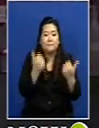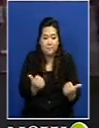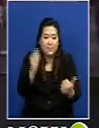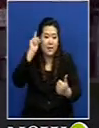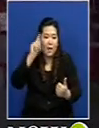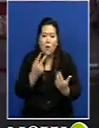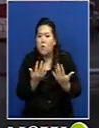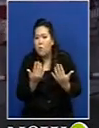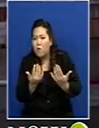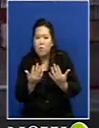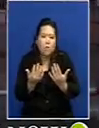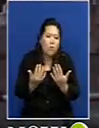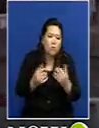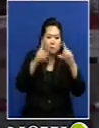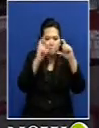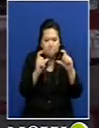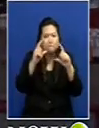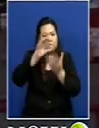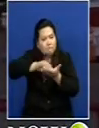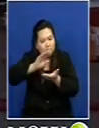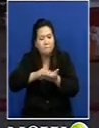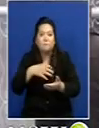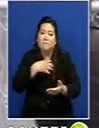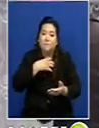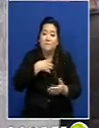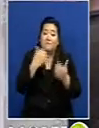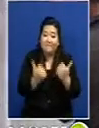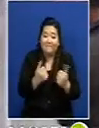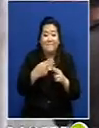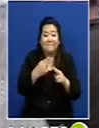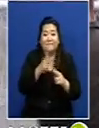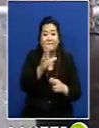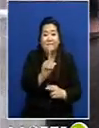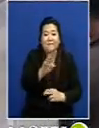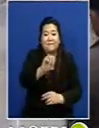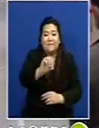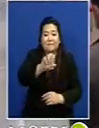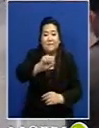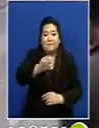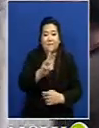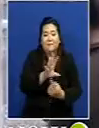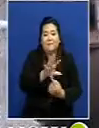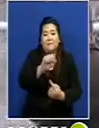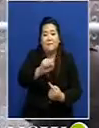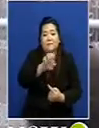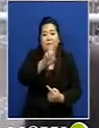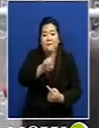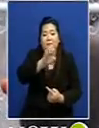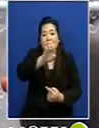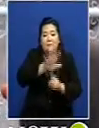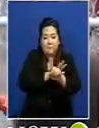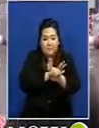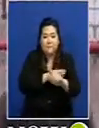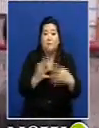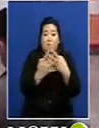ข่าวก็ไปยืนรอบันทึกภาพการปล่อยตัวของนายชลสวัสดิ์อัศวเหมอดีตนายกอบจสมุตปราการผู้ต้องหาใน